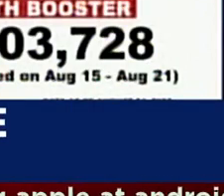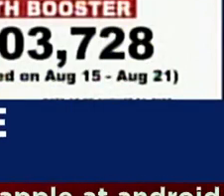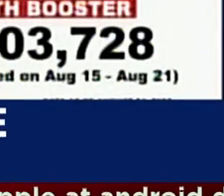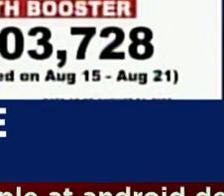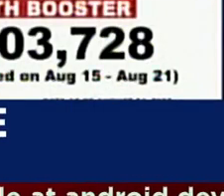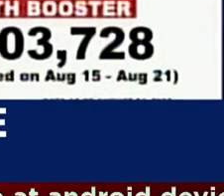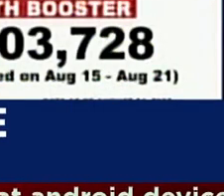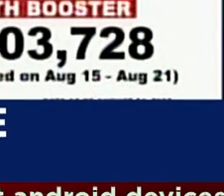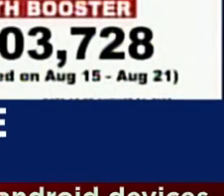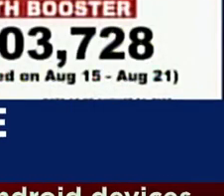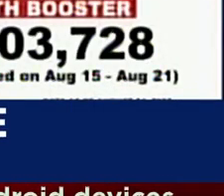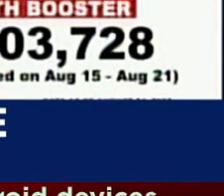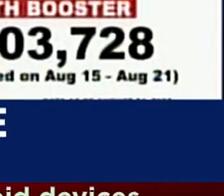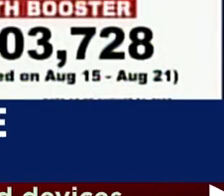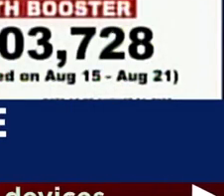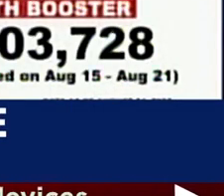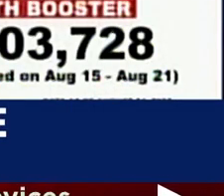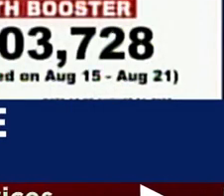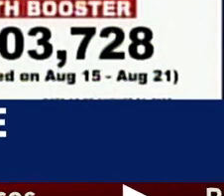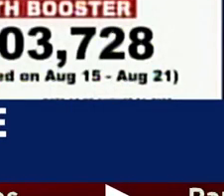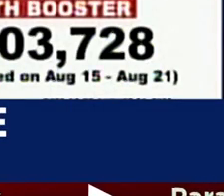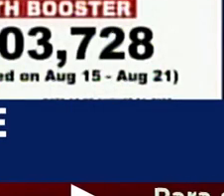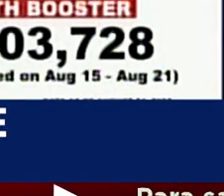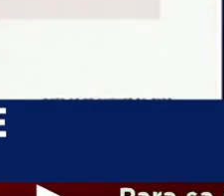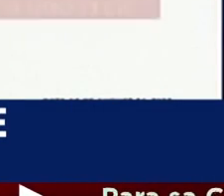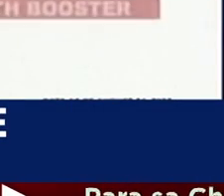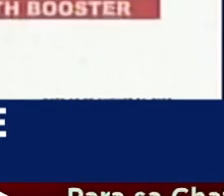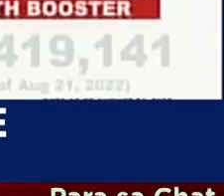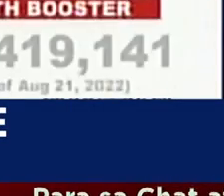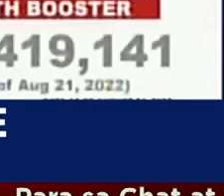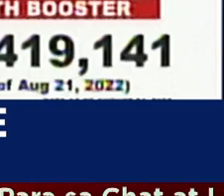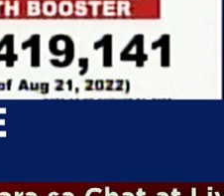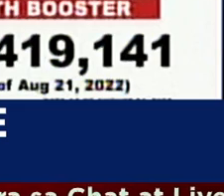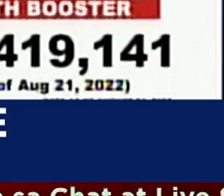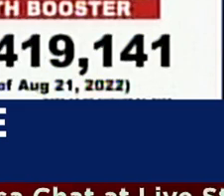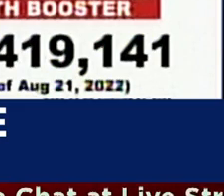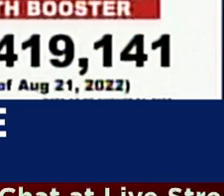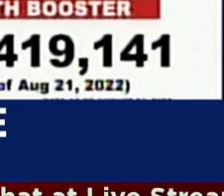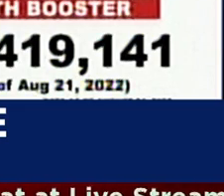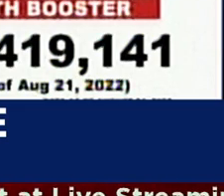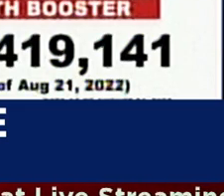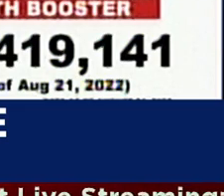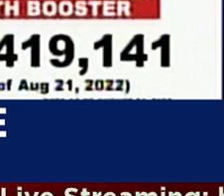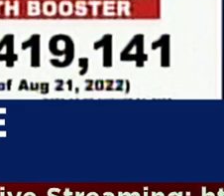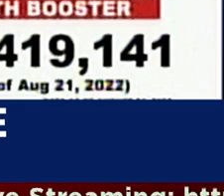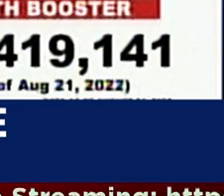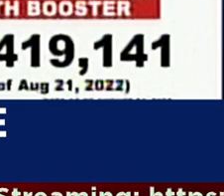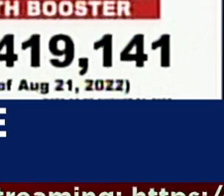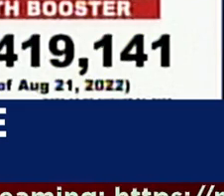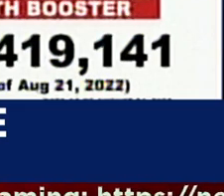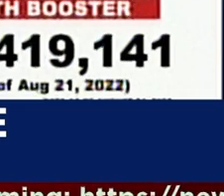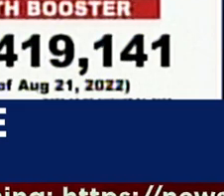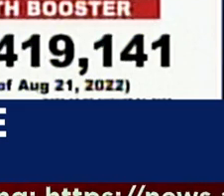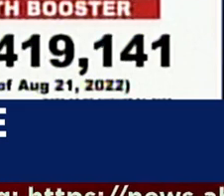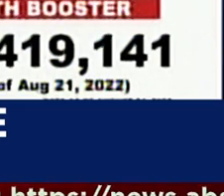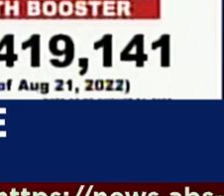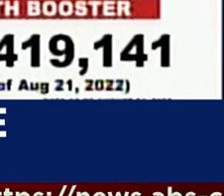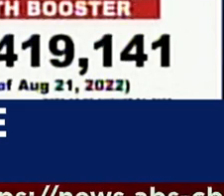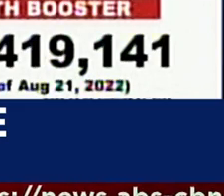also a possibility na aakit na naman to, especially sa nabanggit ko na, na tataas ang mobility, tataas ang